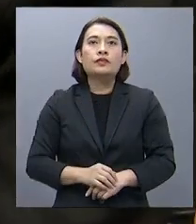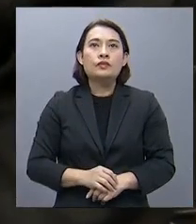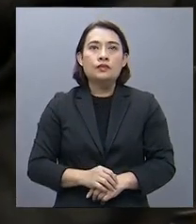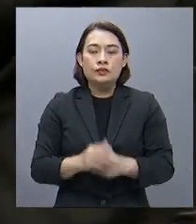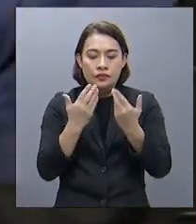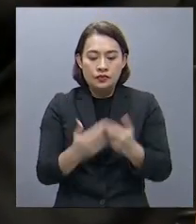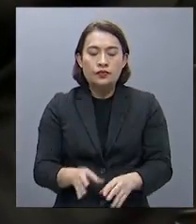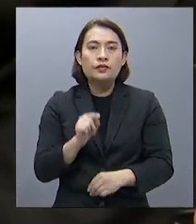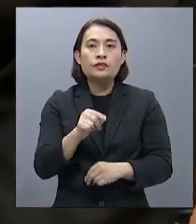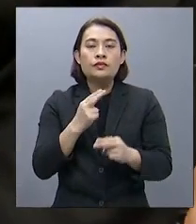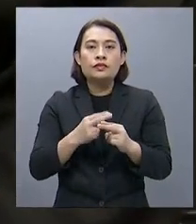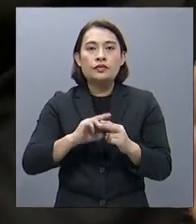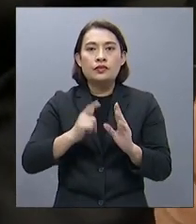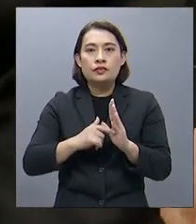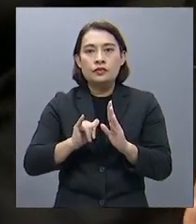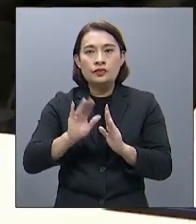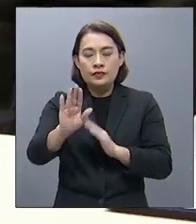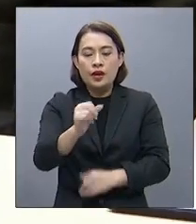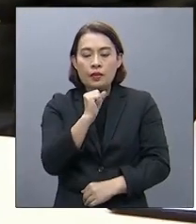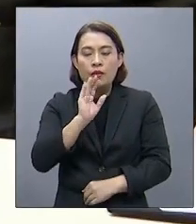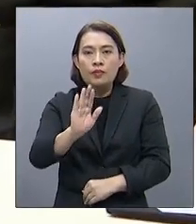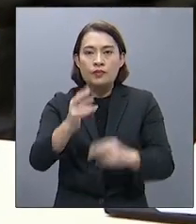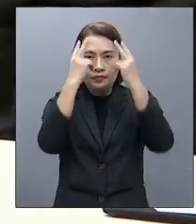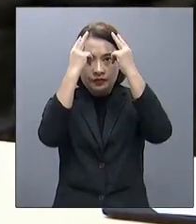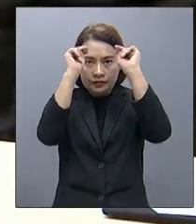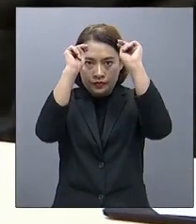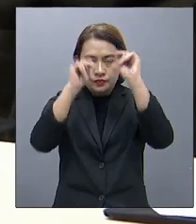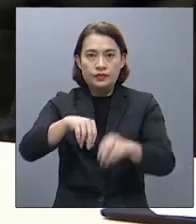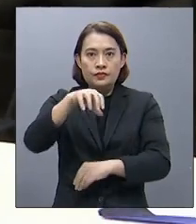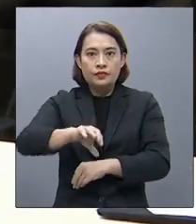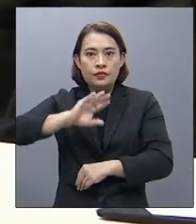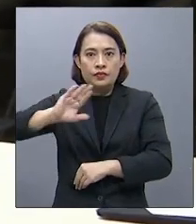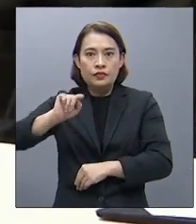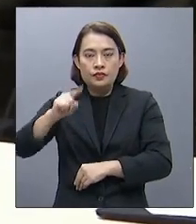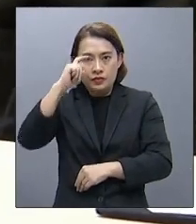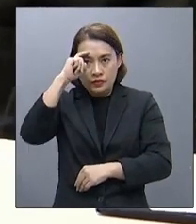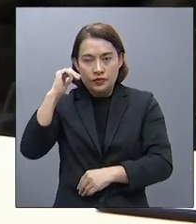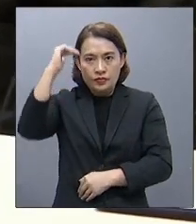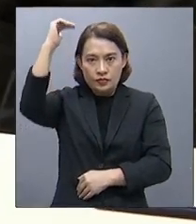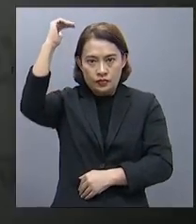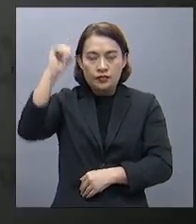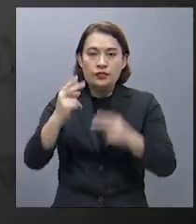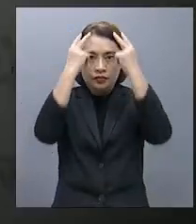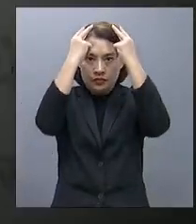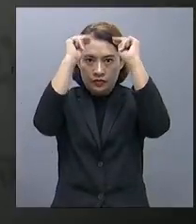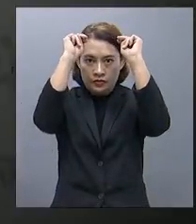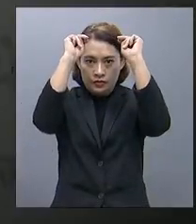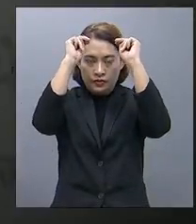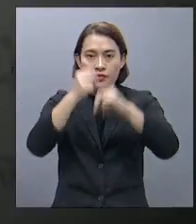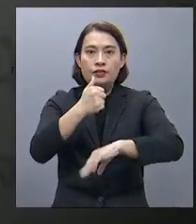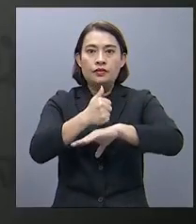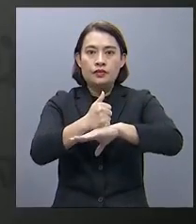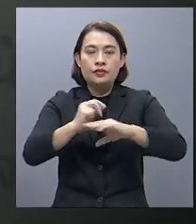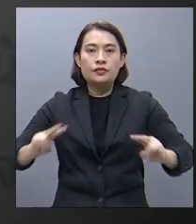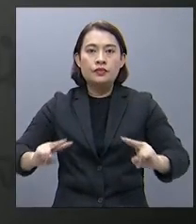นายชัยวัชร์โฆษกประจำสำนักนายกรัฐมนตรีระบุนะครับว่านายเศรษฐาทวีสินนายกรัฐมนตรีและรัฐมนตรีว่า